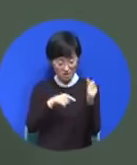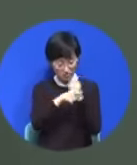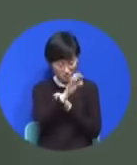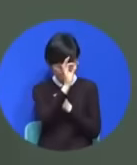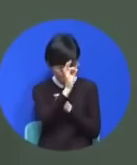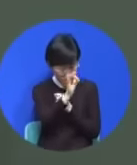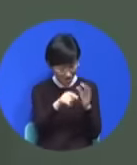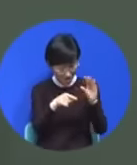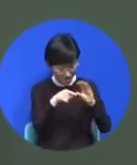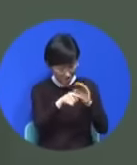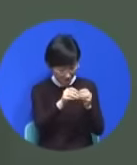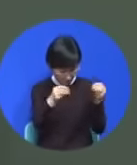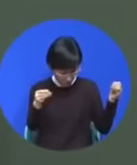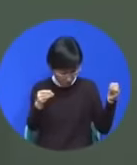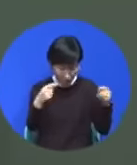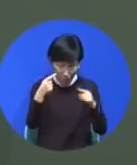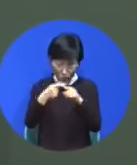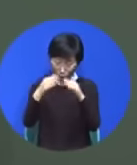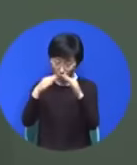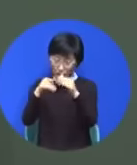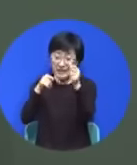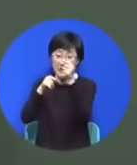헬 무슨